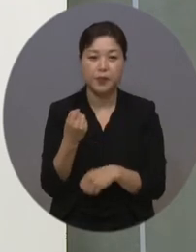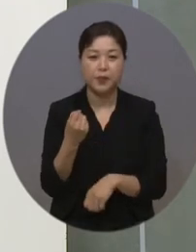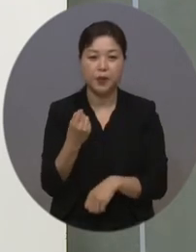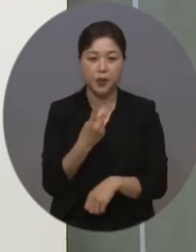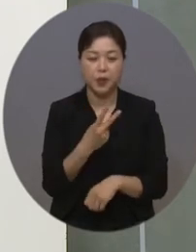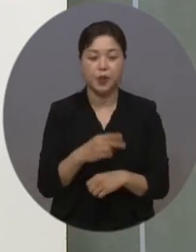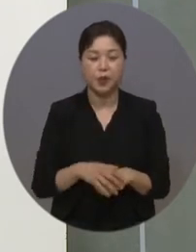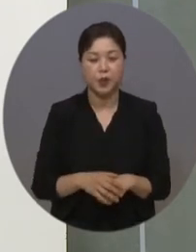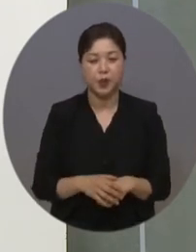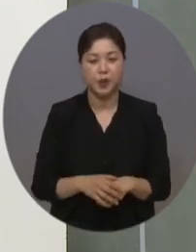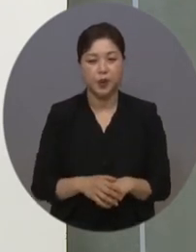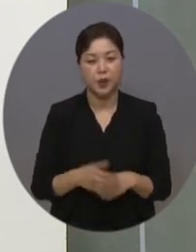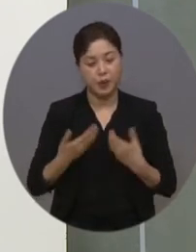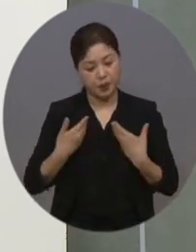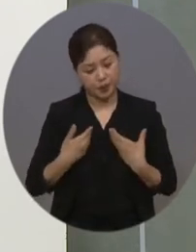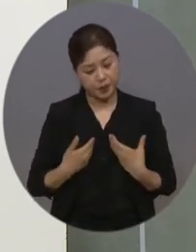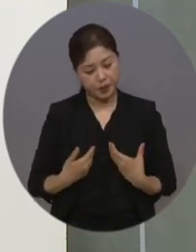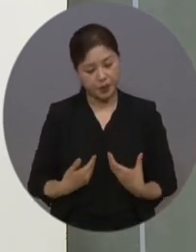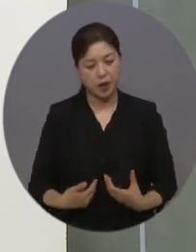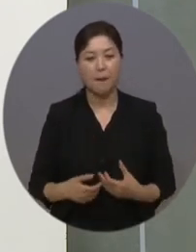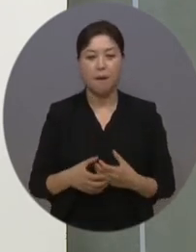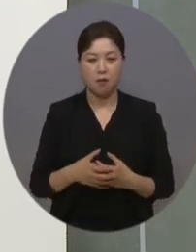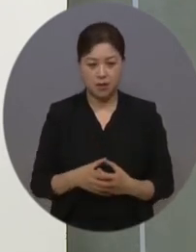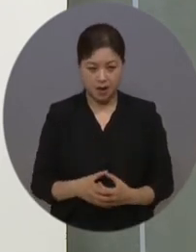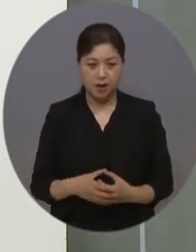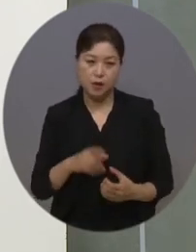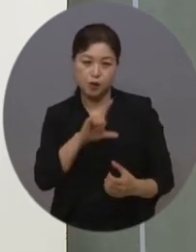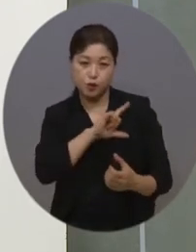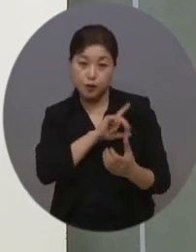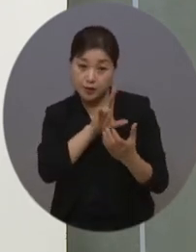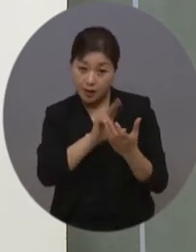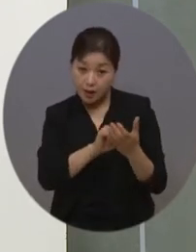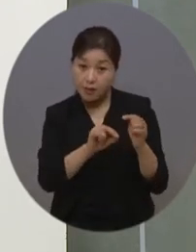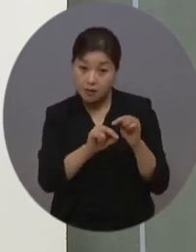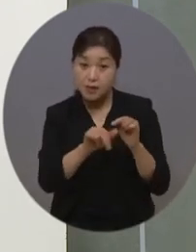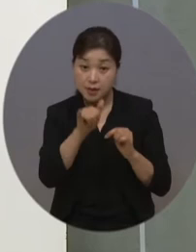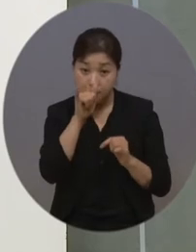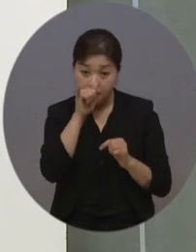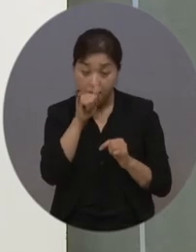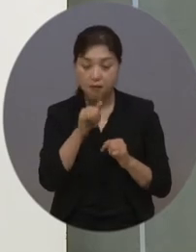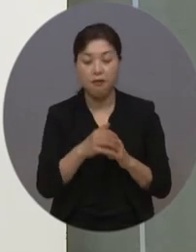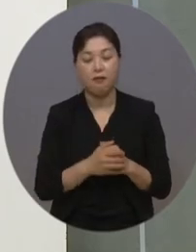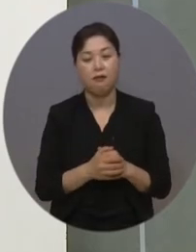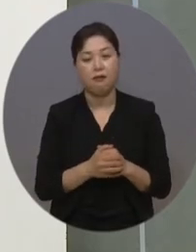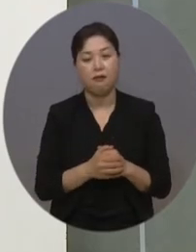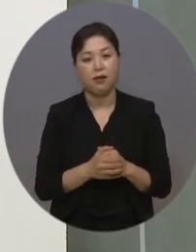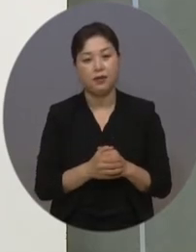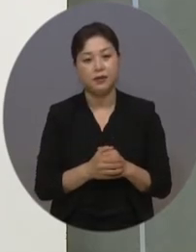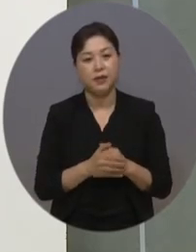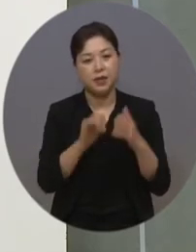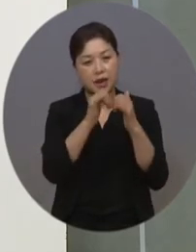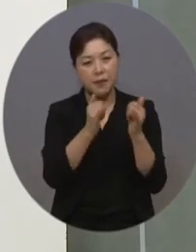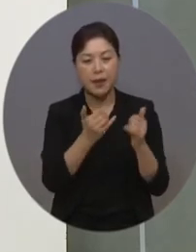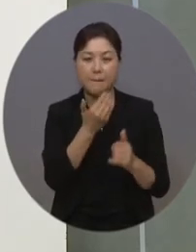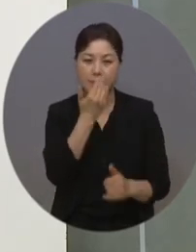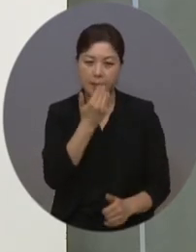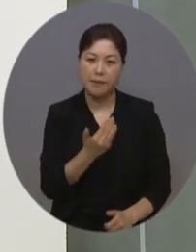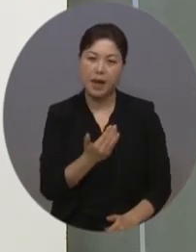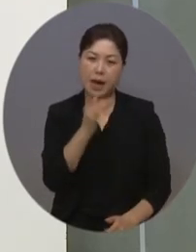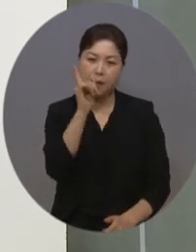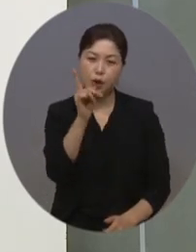하나의 명상이라는 이런 주제가 또 있더라고요. 예. 그러니까 사람이 밥만 먹고 밥 세